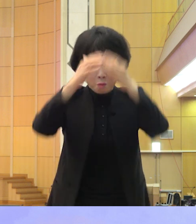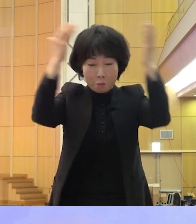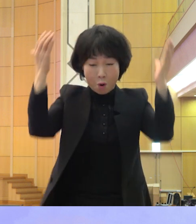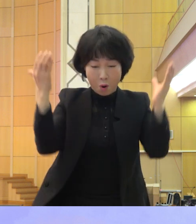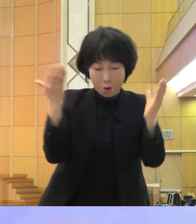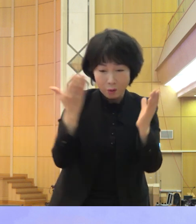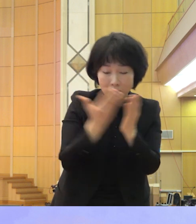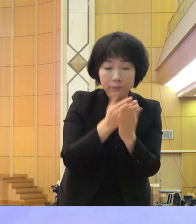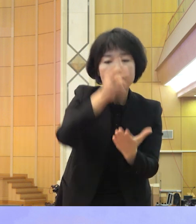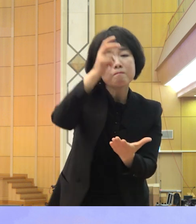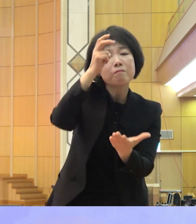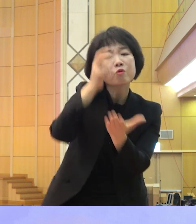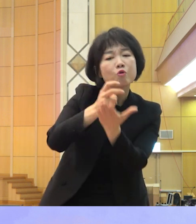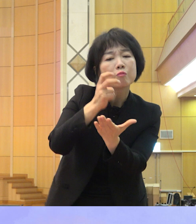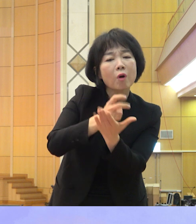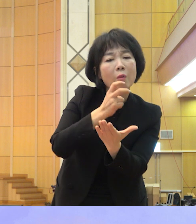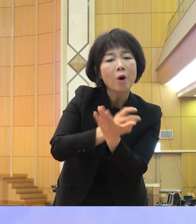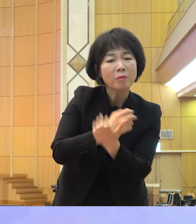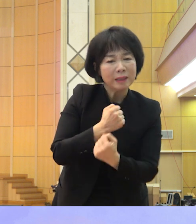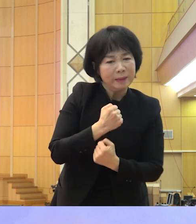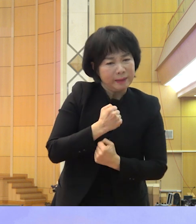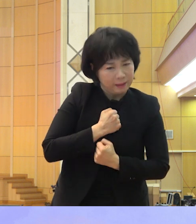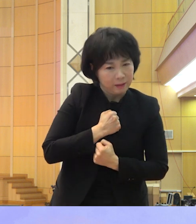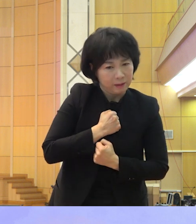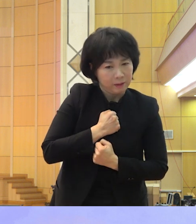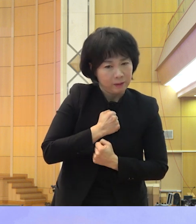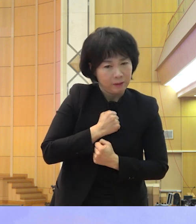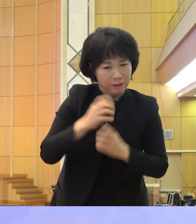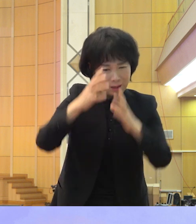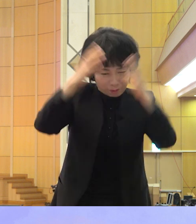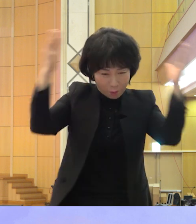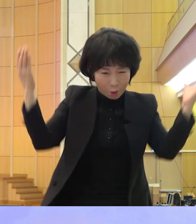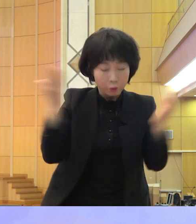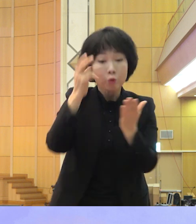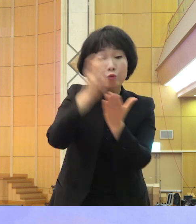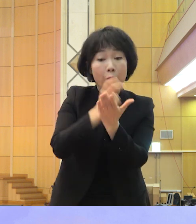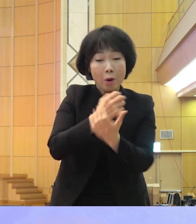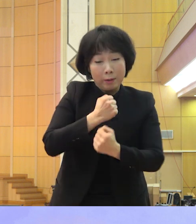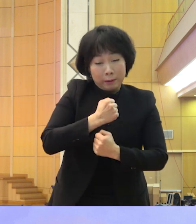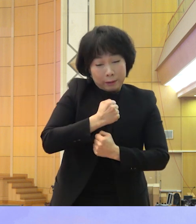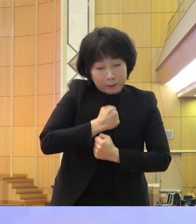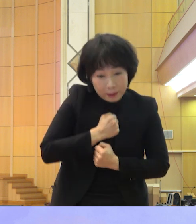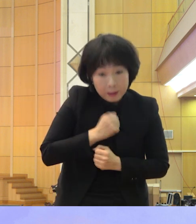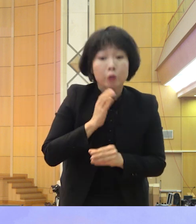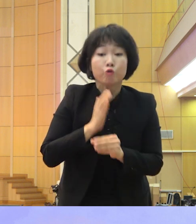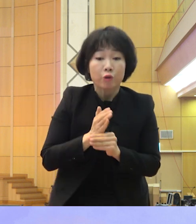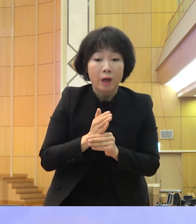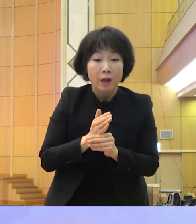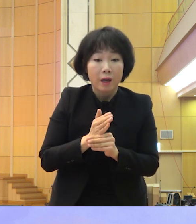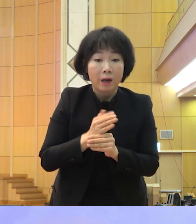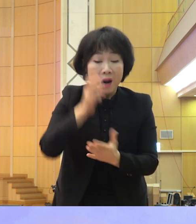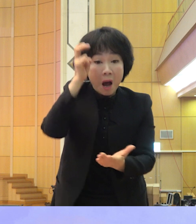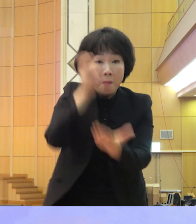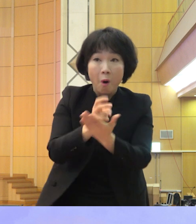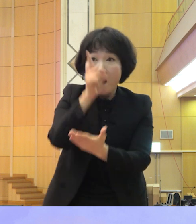온 율법 전체, 온 율법을 지키다가